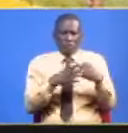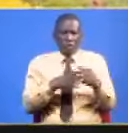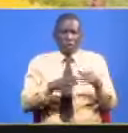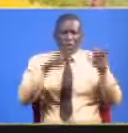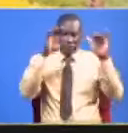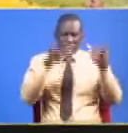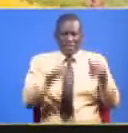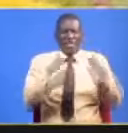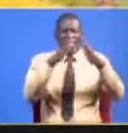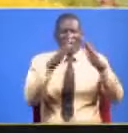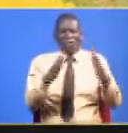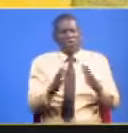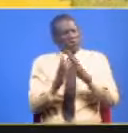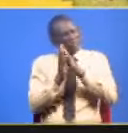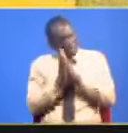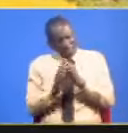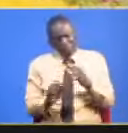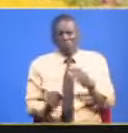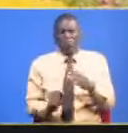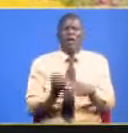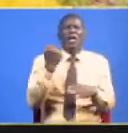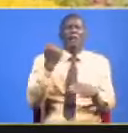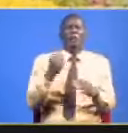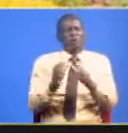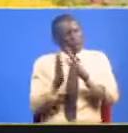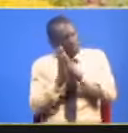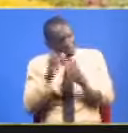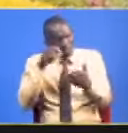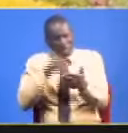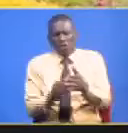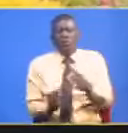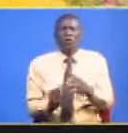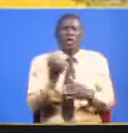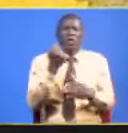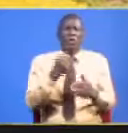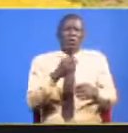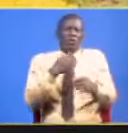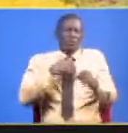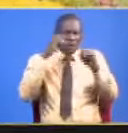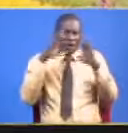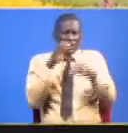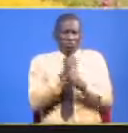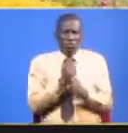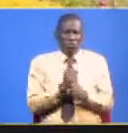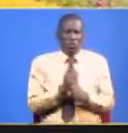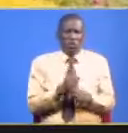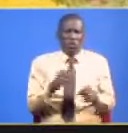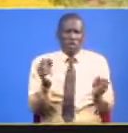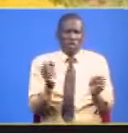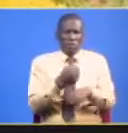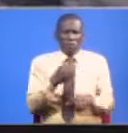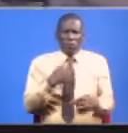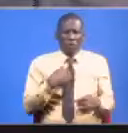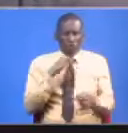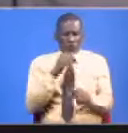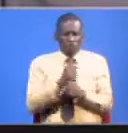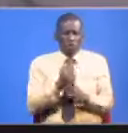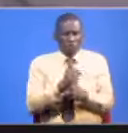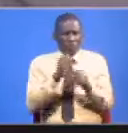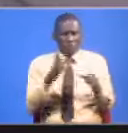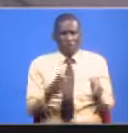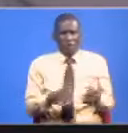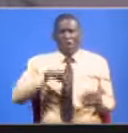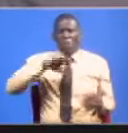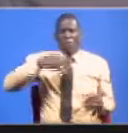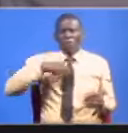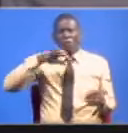nyumba, unalala, unaamuka, unalala tena unaamuka, hakuna kitu cha kufanya juu, hakuna mahali unaweza pata kazi ya kufanya. I'm a fourth